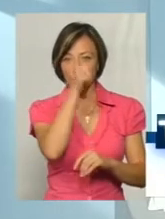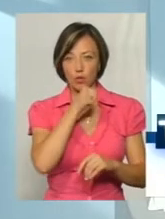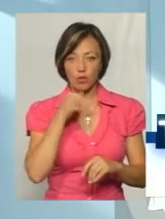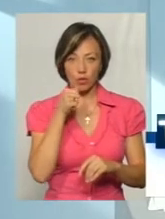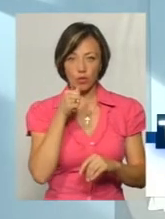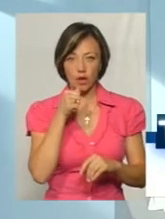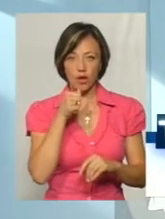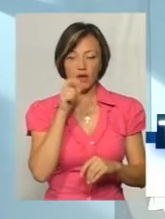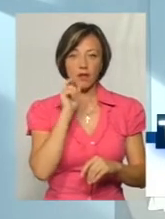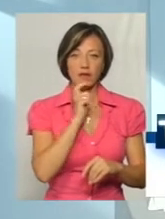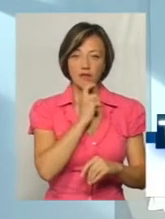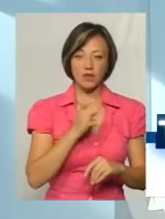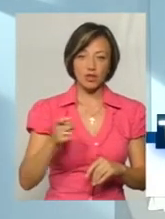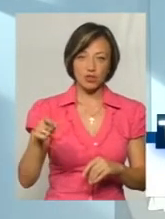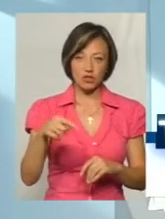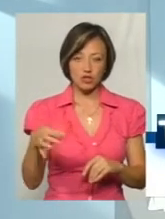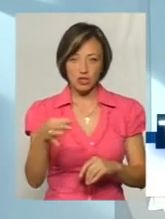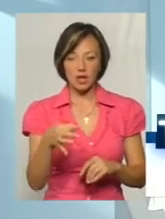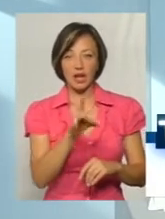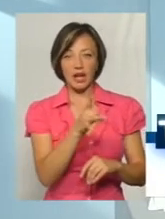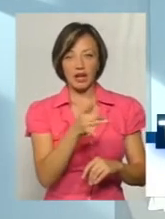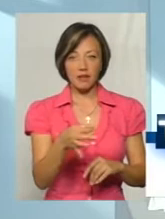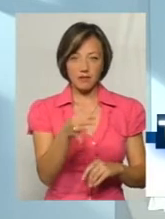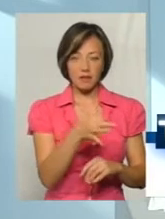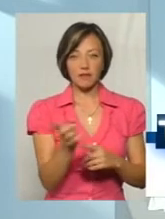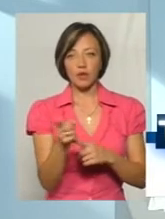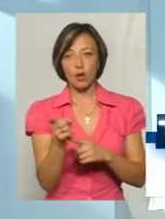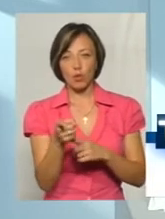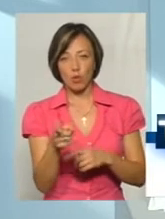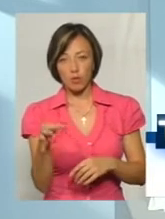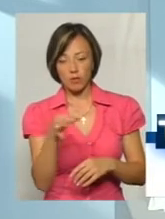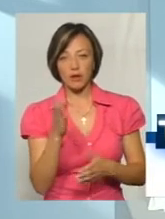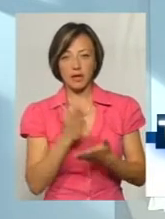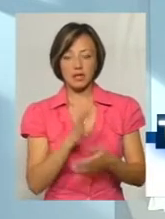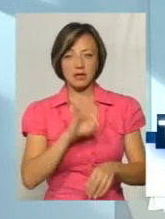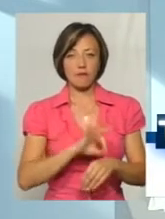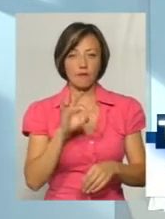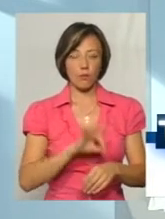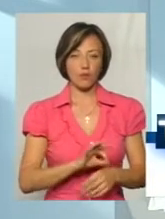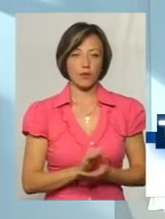і на Вінниччині, так і на Рівненщині, і в Тернополі також є захворювання.